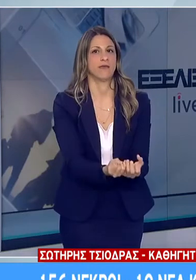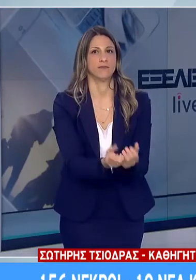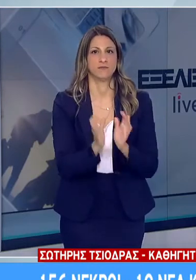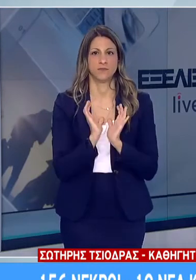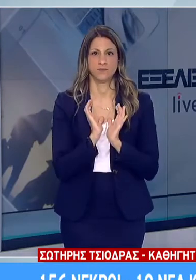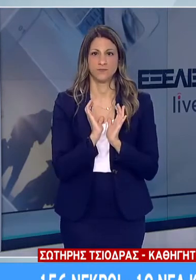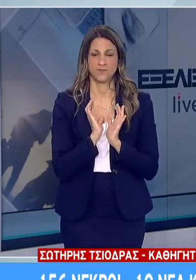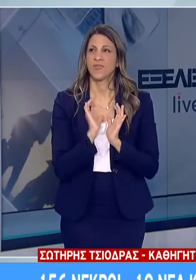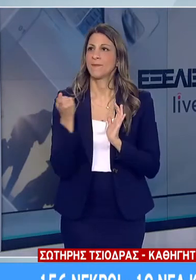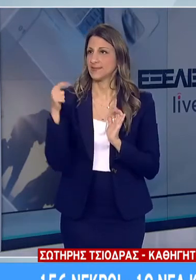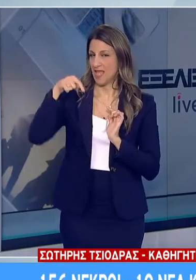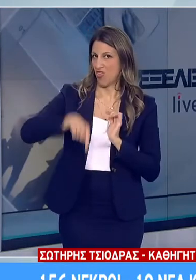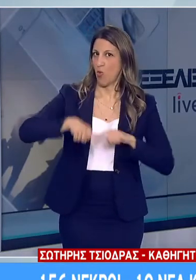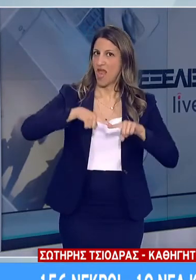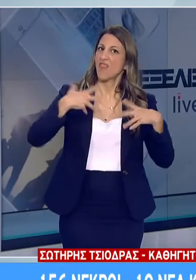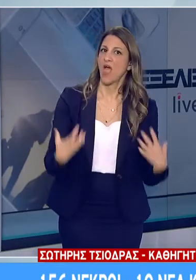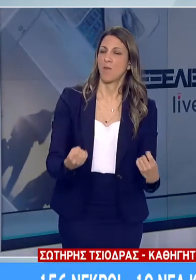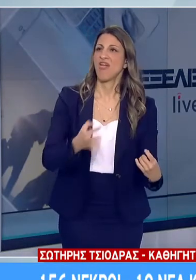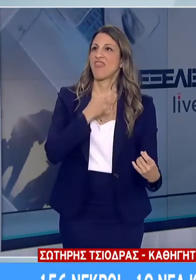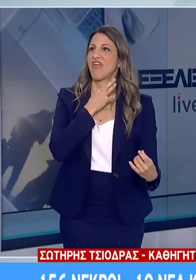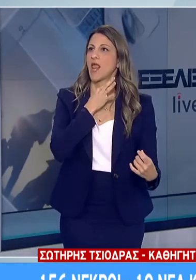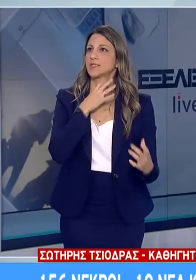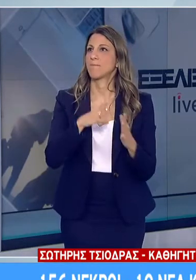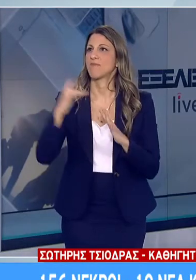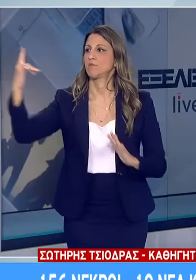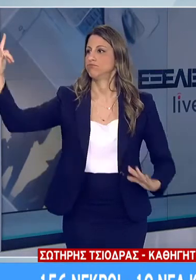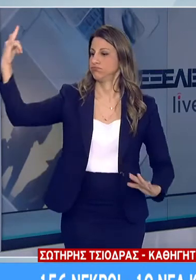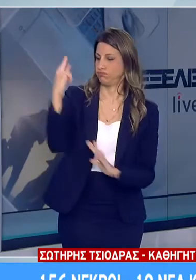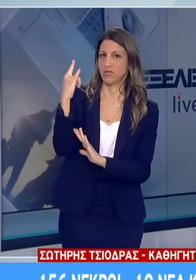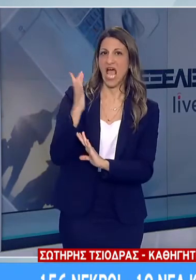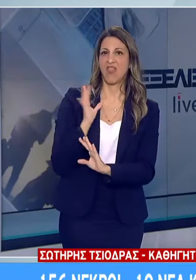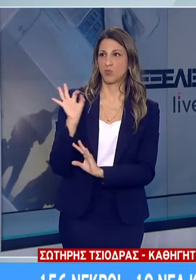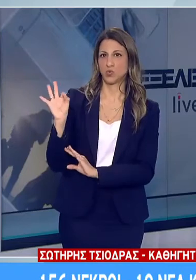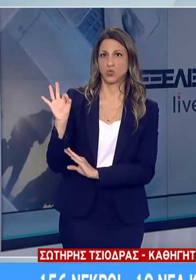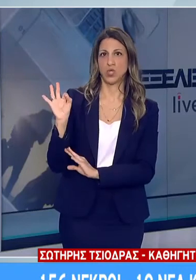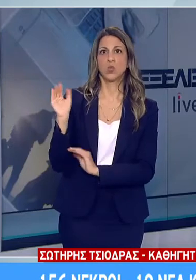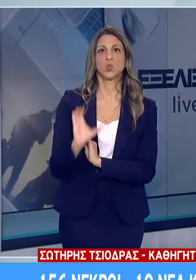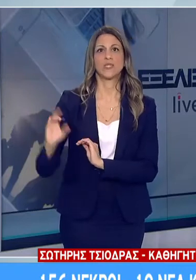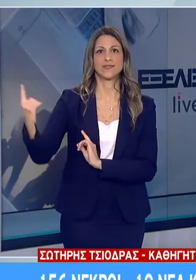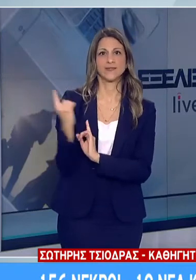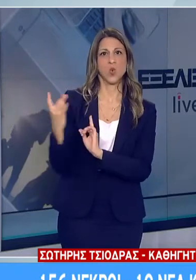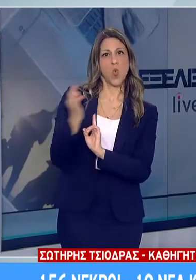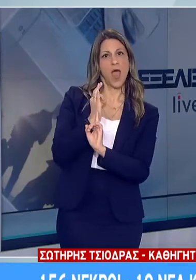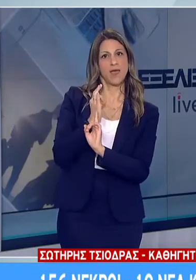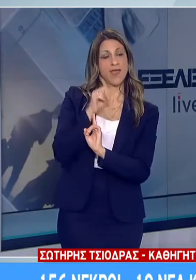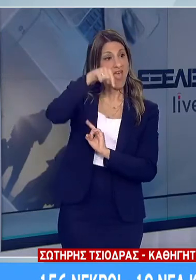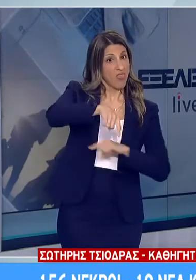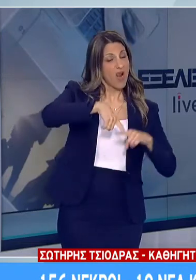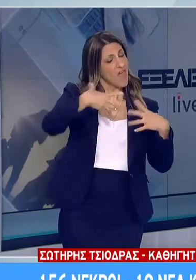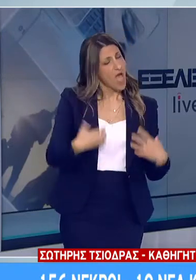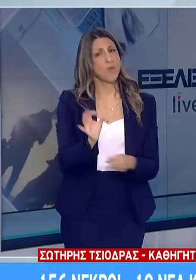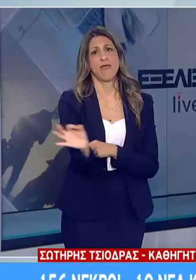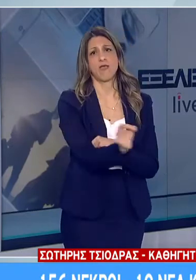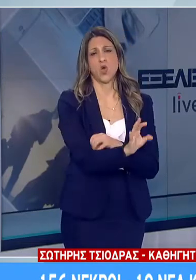να εισαχθεί από κάποια άλλη χώρα ή περιοχή, χωρίς ποτέ να φτάνει στο μηδέν όλη αυτή την περίοδο. Αυτό συμβαίνει και με άλλους αναπνευστικούς